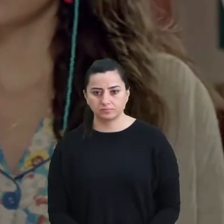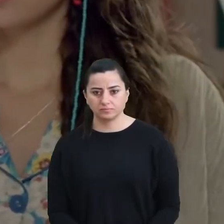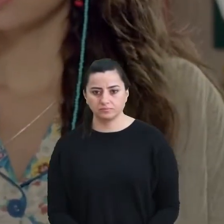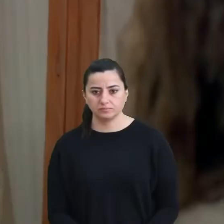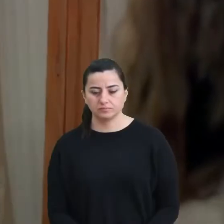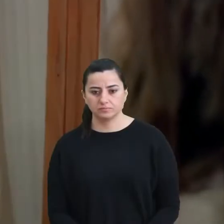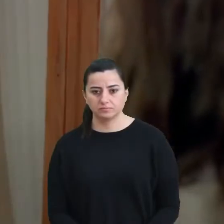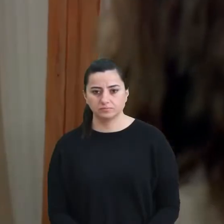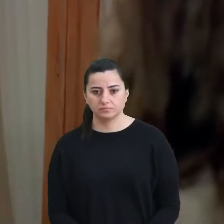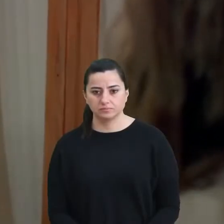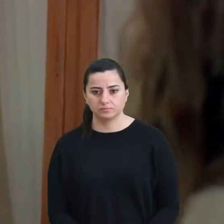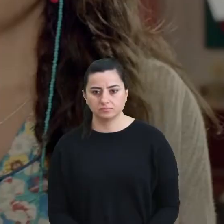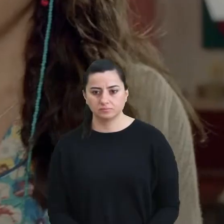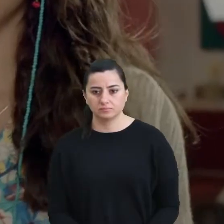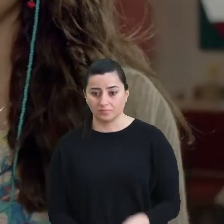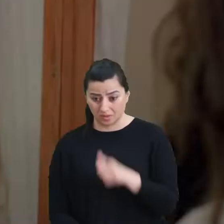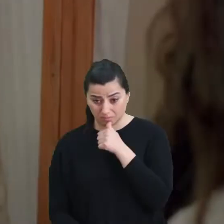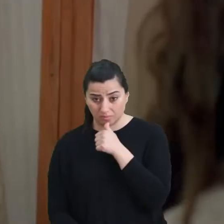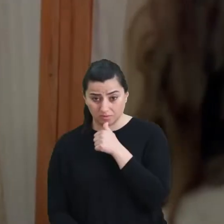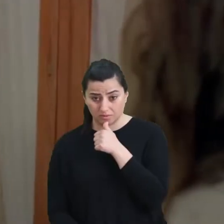Asık suratla yanına geldi. Baba,